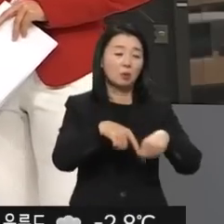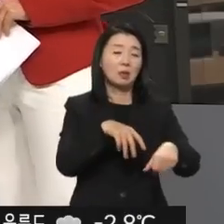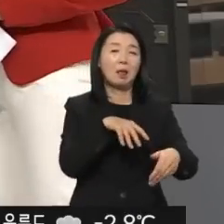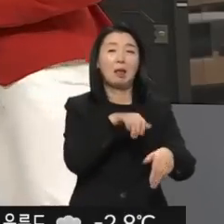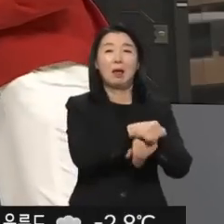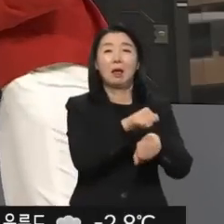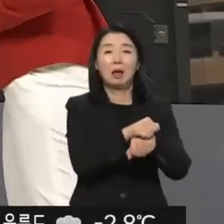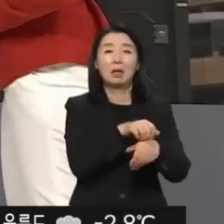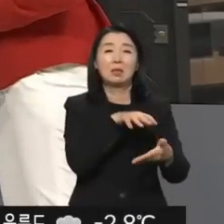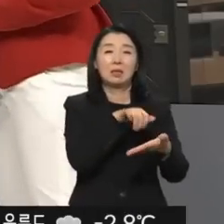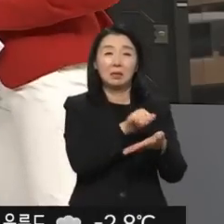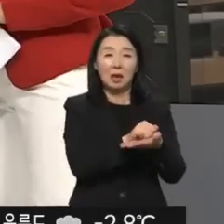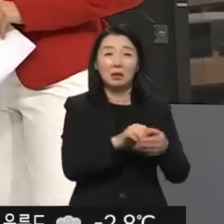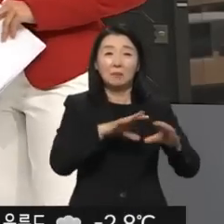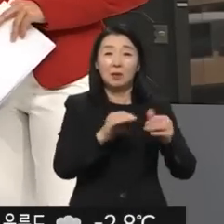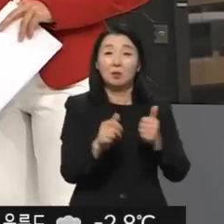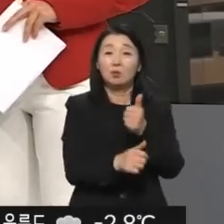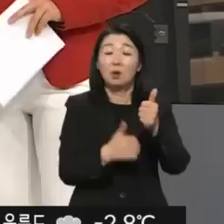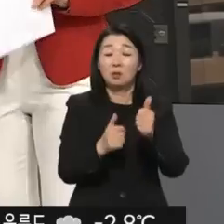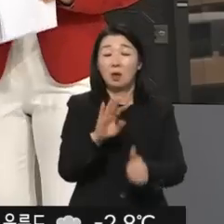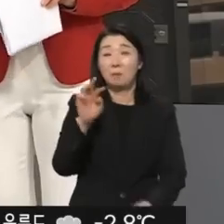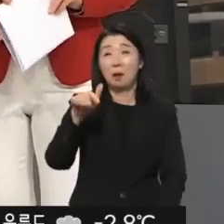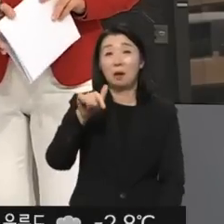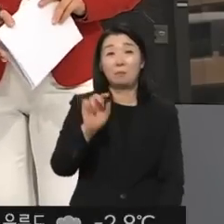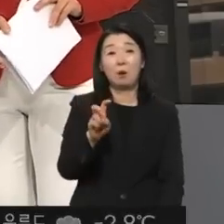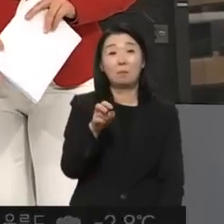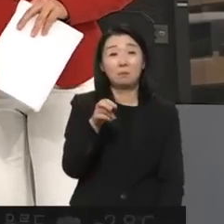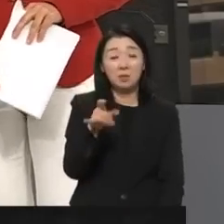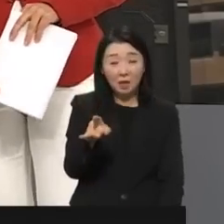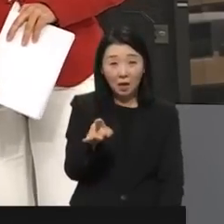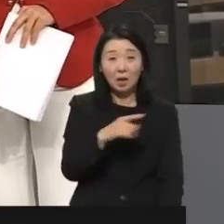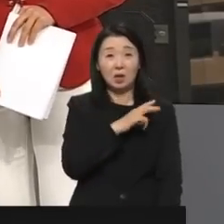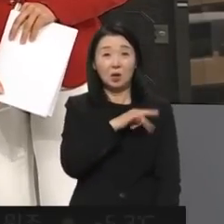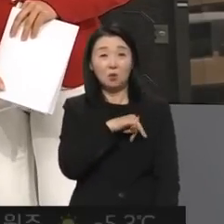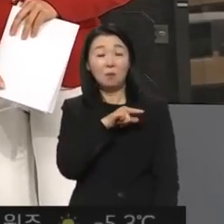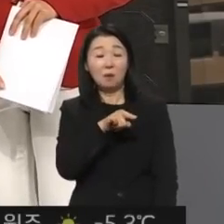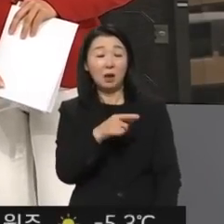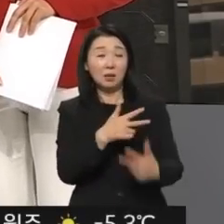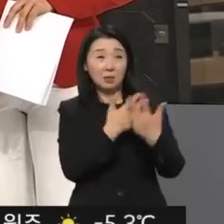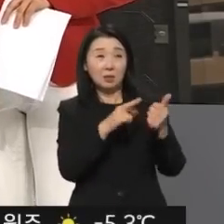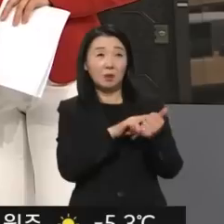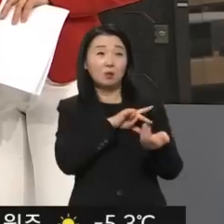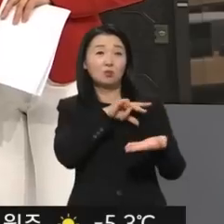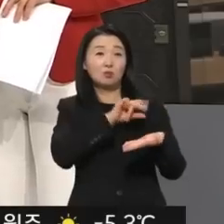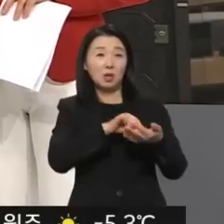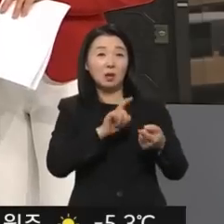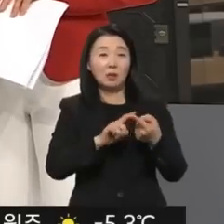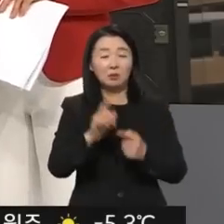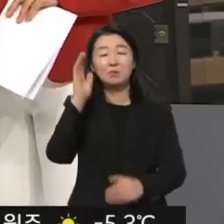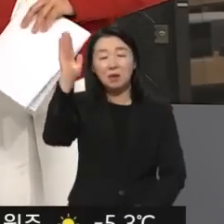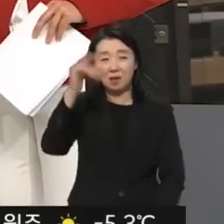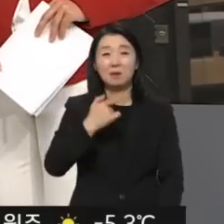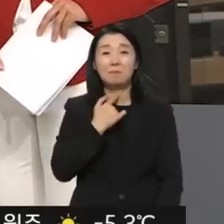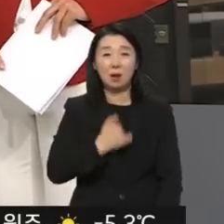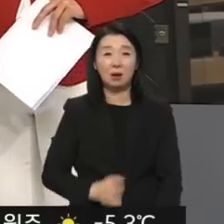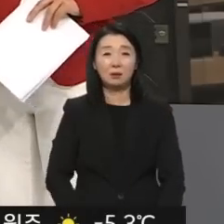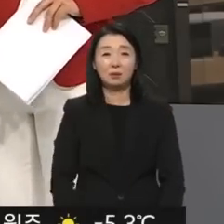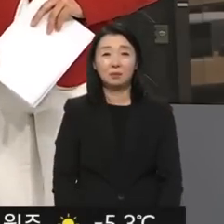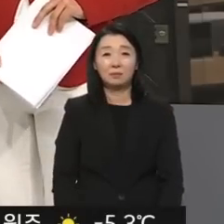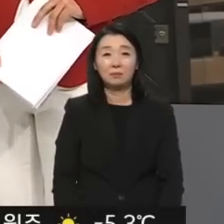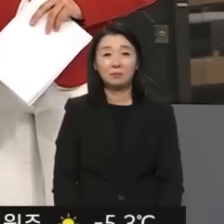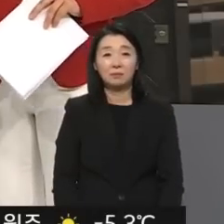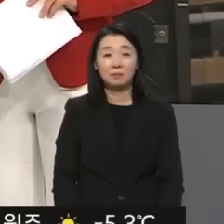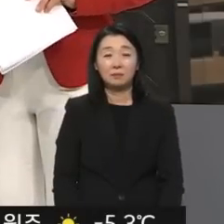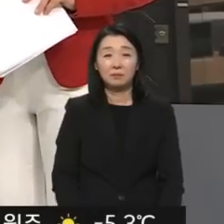검찰독재정치탄압대책위원장을 맡은 박범계 의원이 나서서 이 대표에 대한 검찰 수사를 주제로 일종의 강의를 하기도 했습니다.